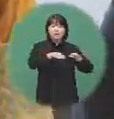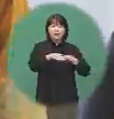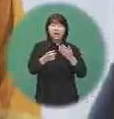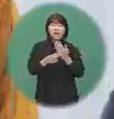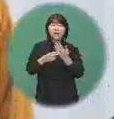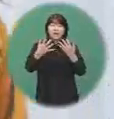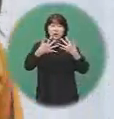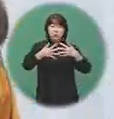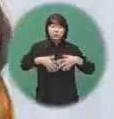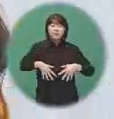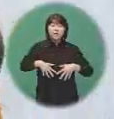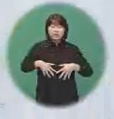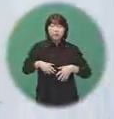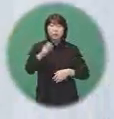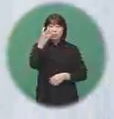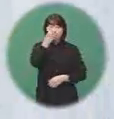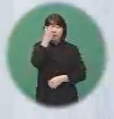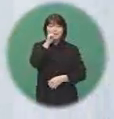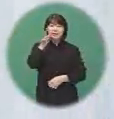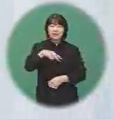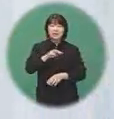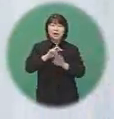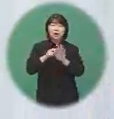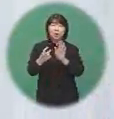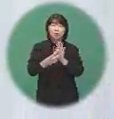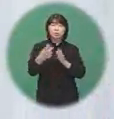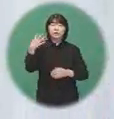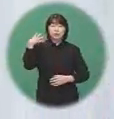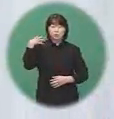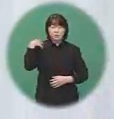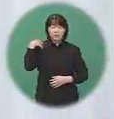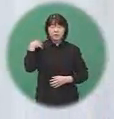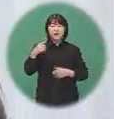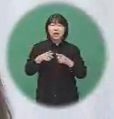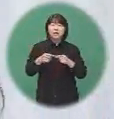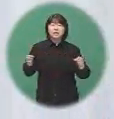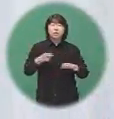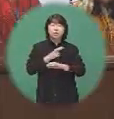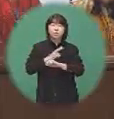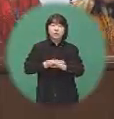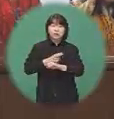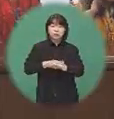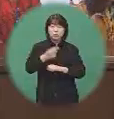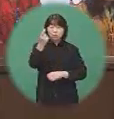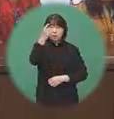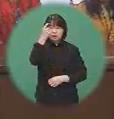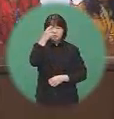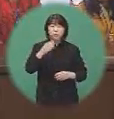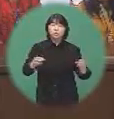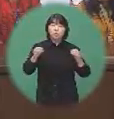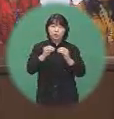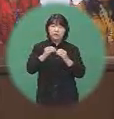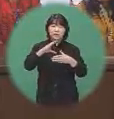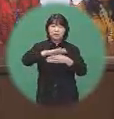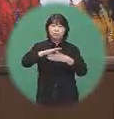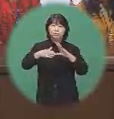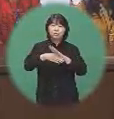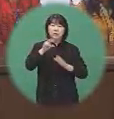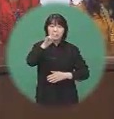管理や保守を担当していて、日本のノウハウを学ぶとともに文化にも理解を深めます。